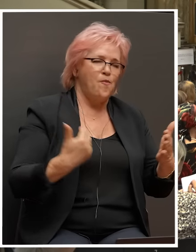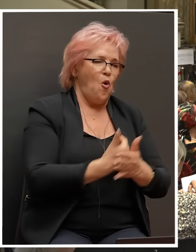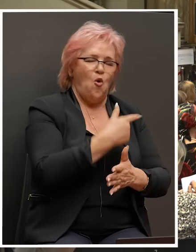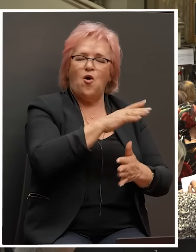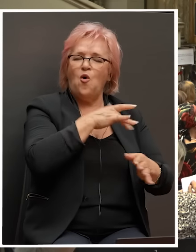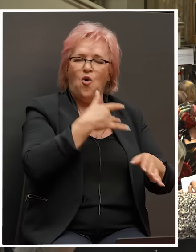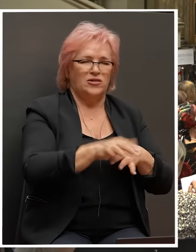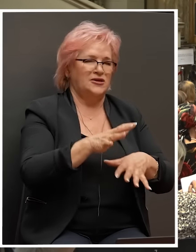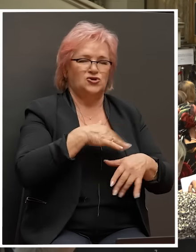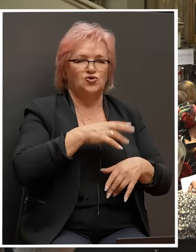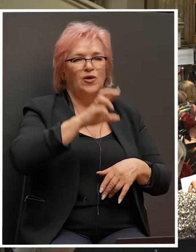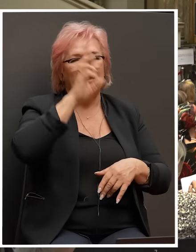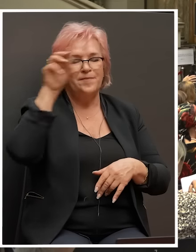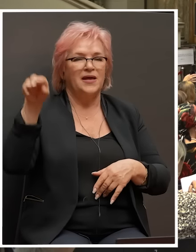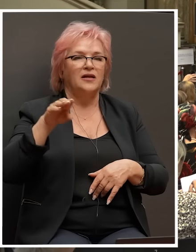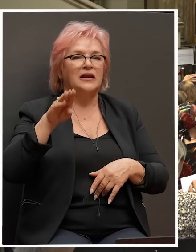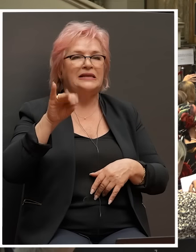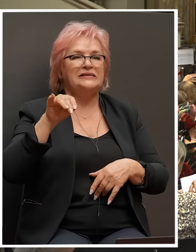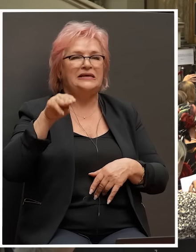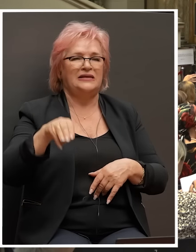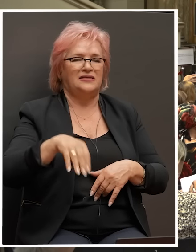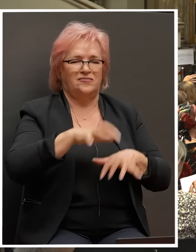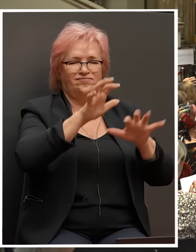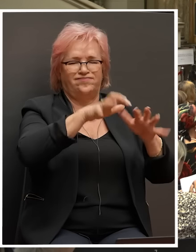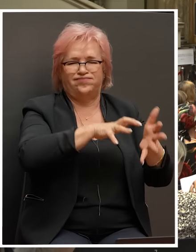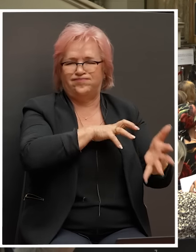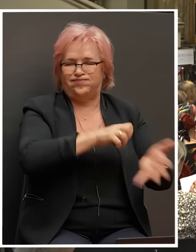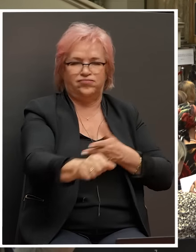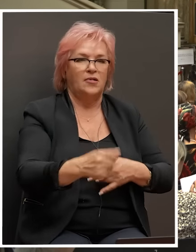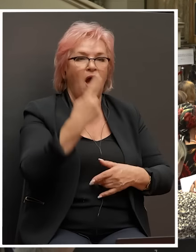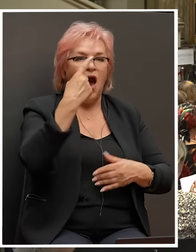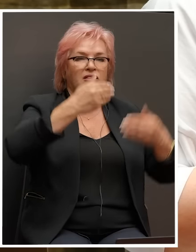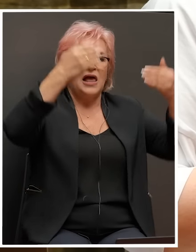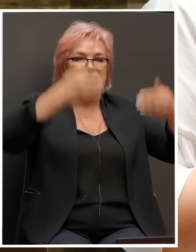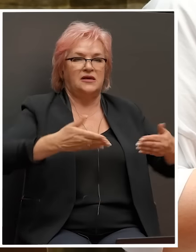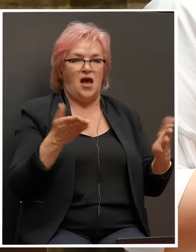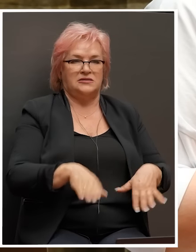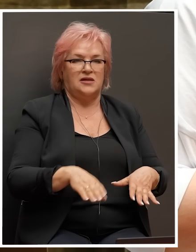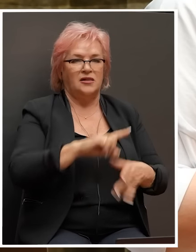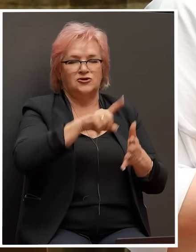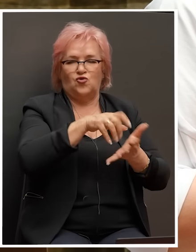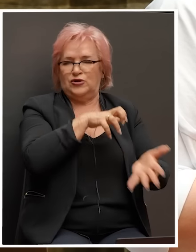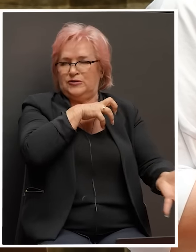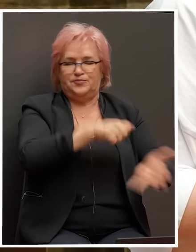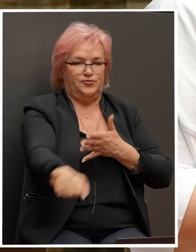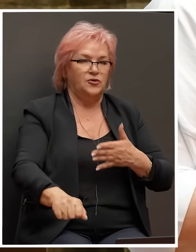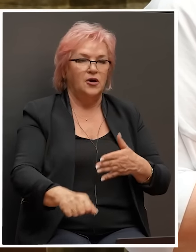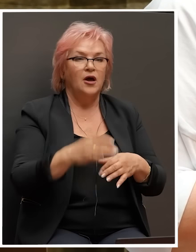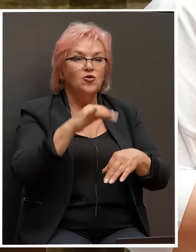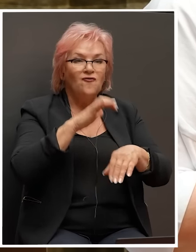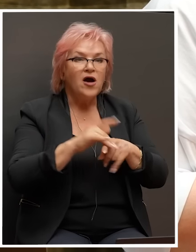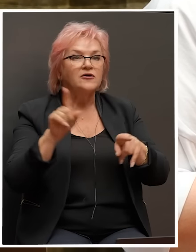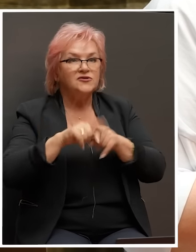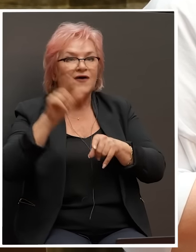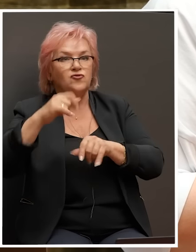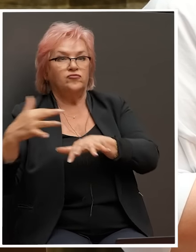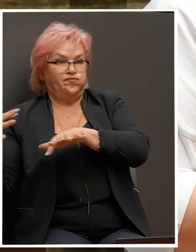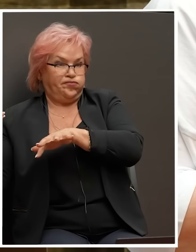войсками императора Тита, и от города осталась только одна стена. Но, тем не менее, факт остается фактом. Паломники